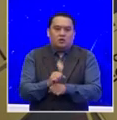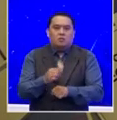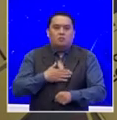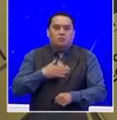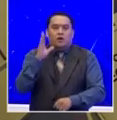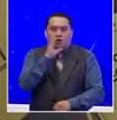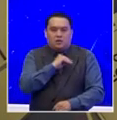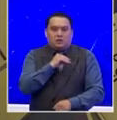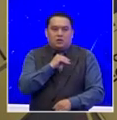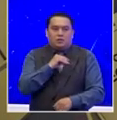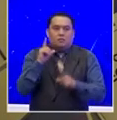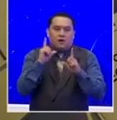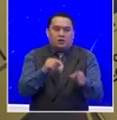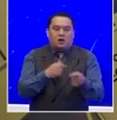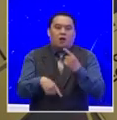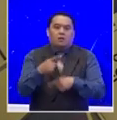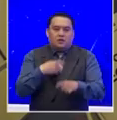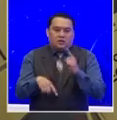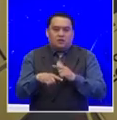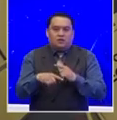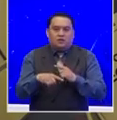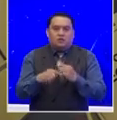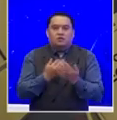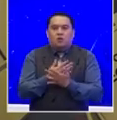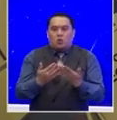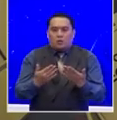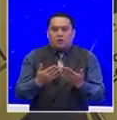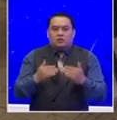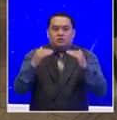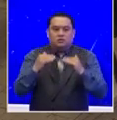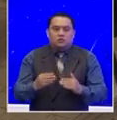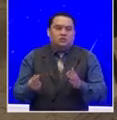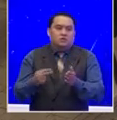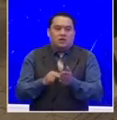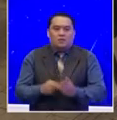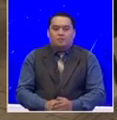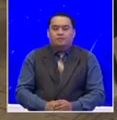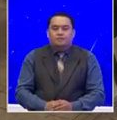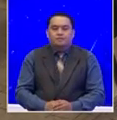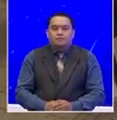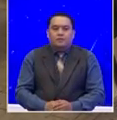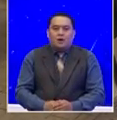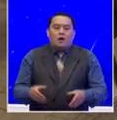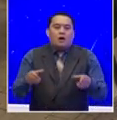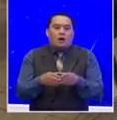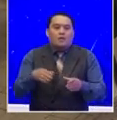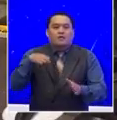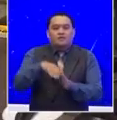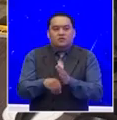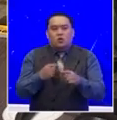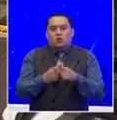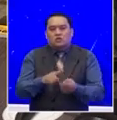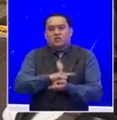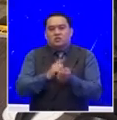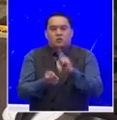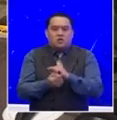могли съездить, могли туда-обратно съездить и так далее. Мы, наоборот, снизили цену. Помимо послабления клиентам, компания внесла положительные